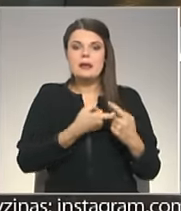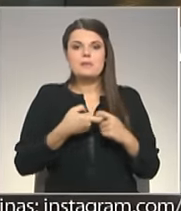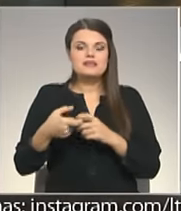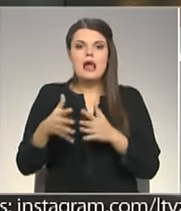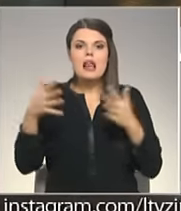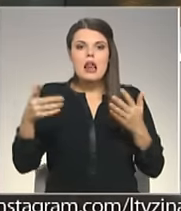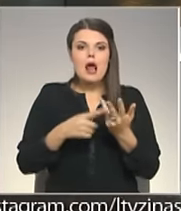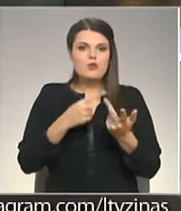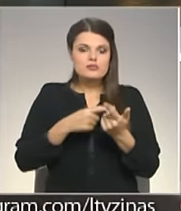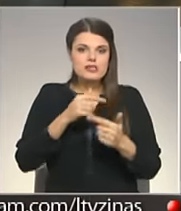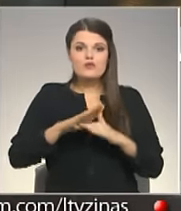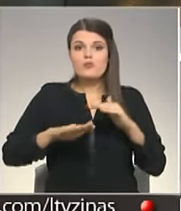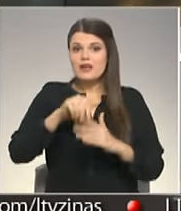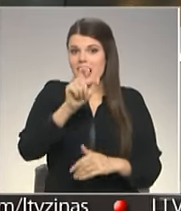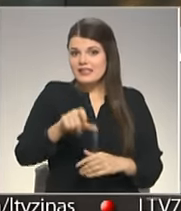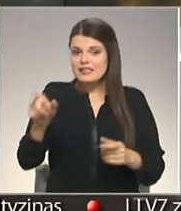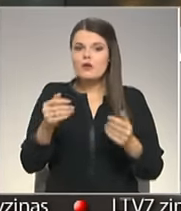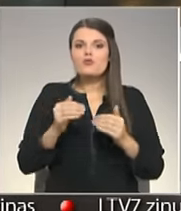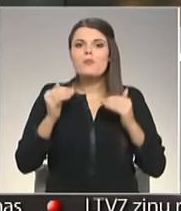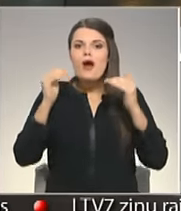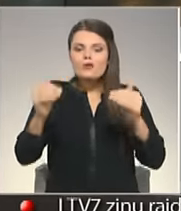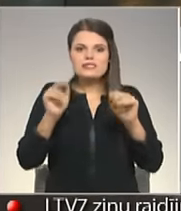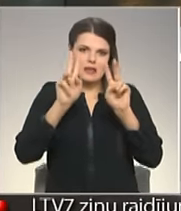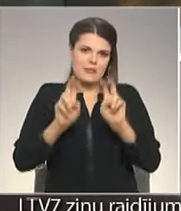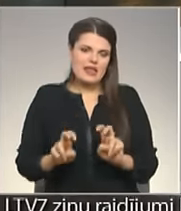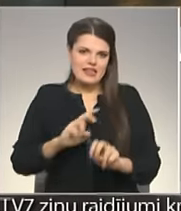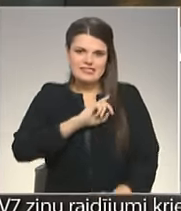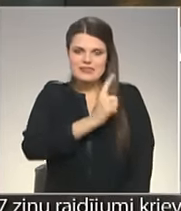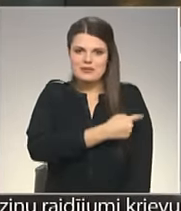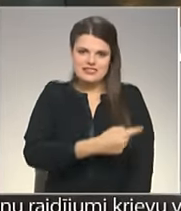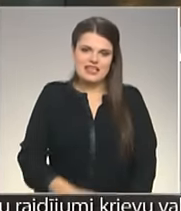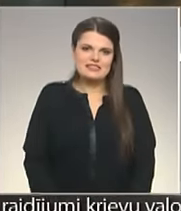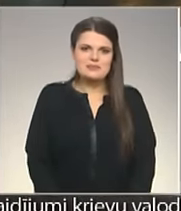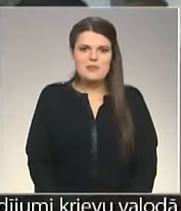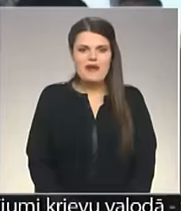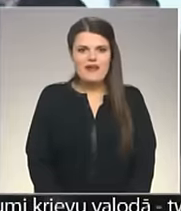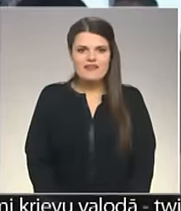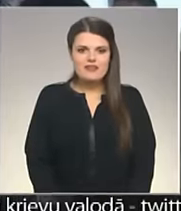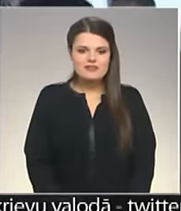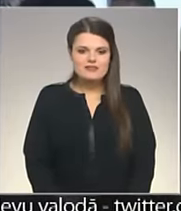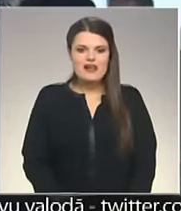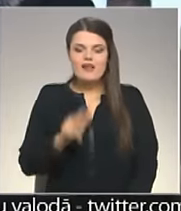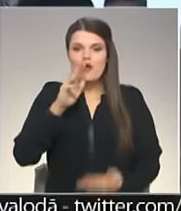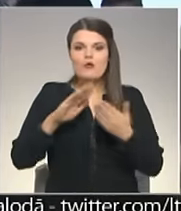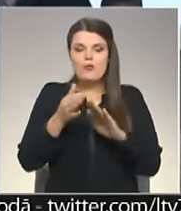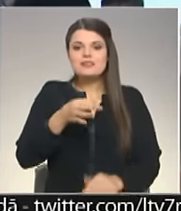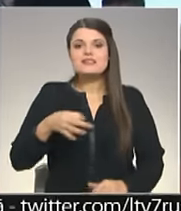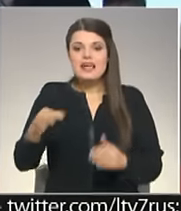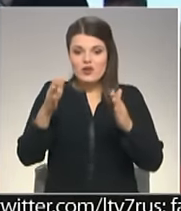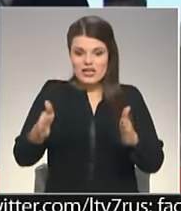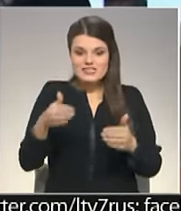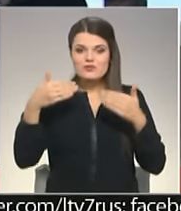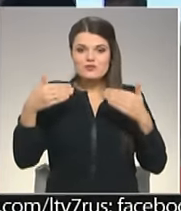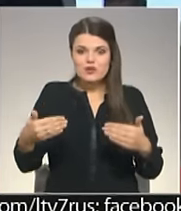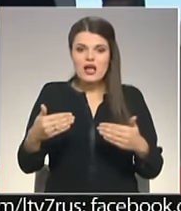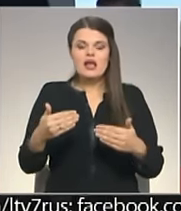lielāku skaitu rezidentu un paaugstināt pētniecības iespējas un vairāk Latgales reģionālā televīzija. Daugavpils reģionālā slimnīca